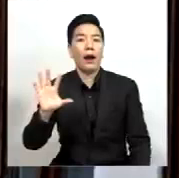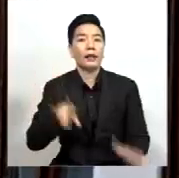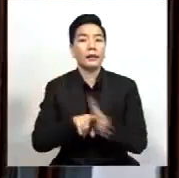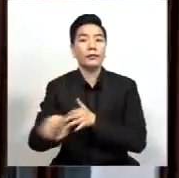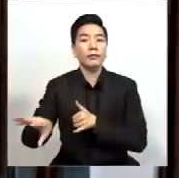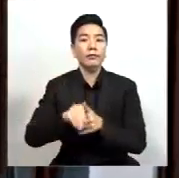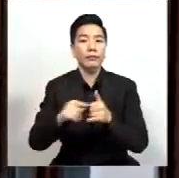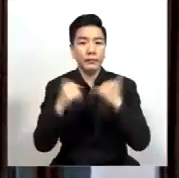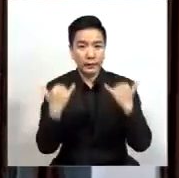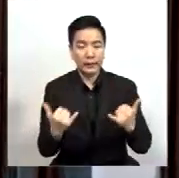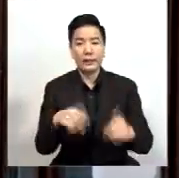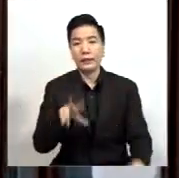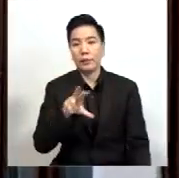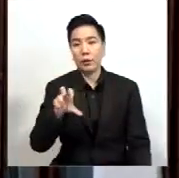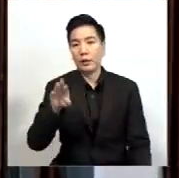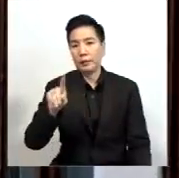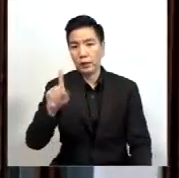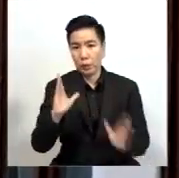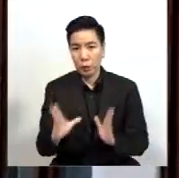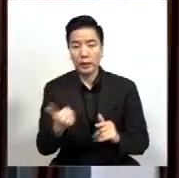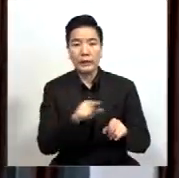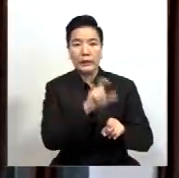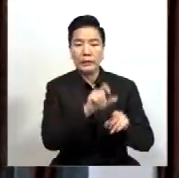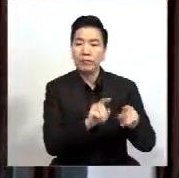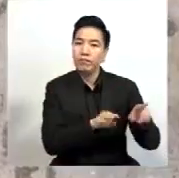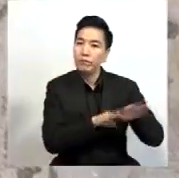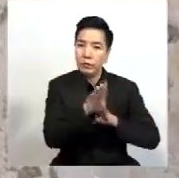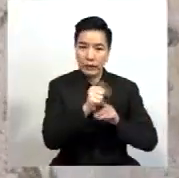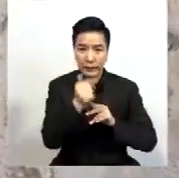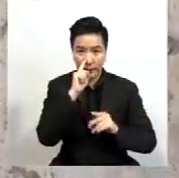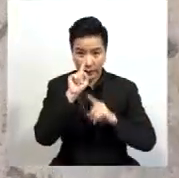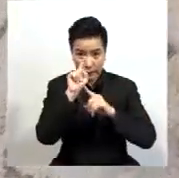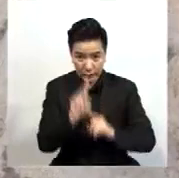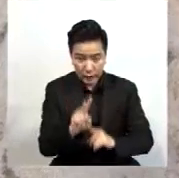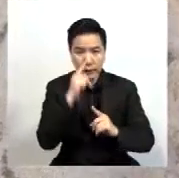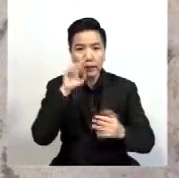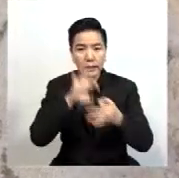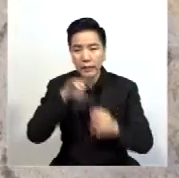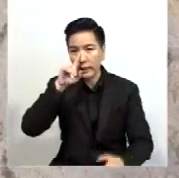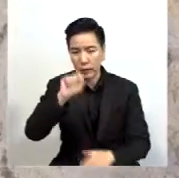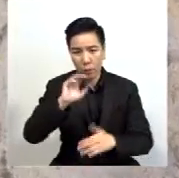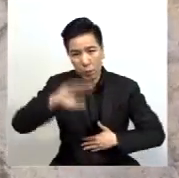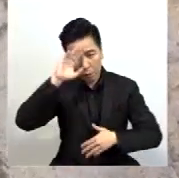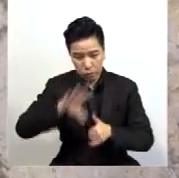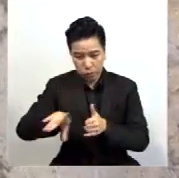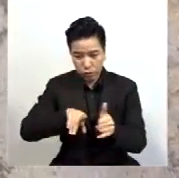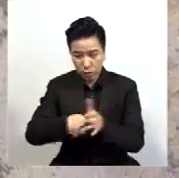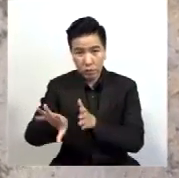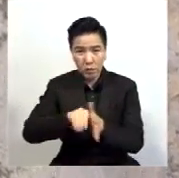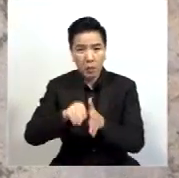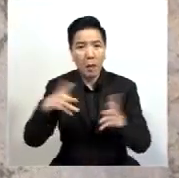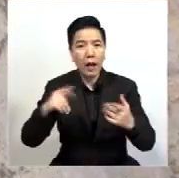ผู้ติดเชื้อรายใหม่341คนและอีกประเทศที่น่าจับตาถึงการเพิ่มขึ้นของผู้ป่วยราย